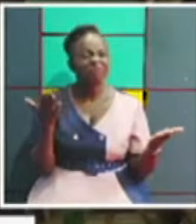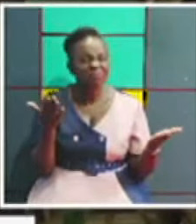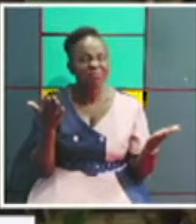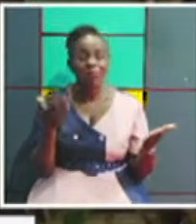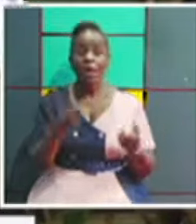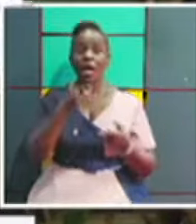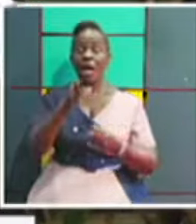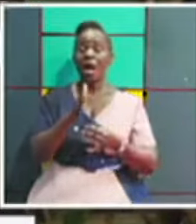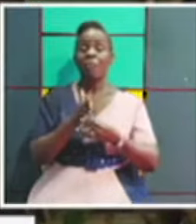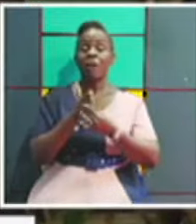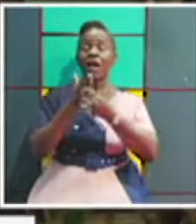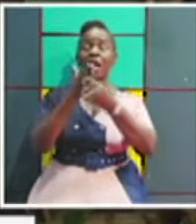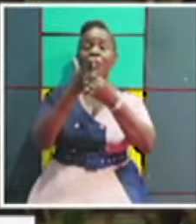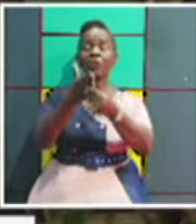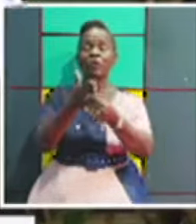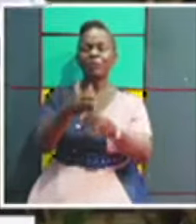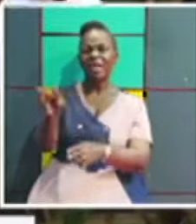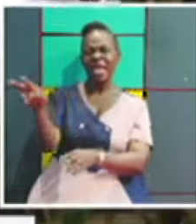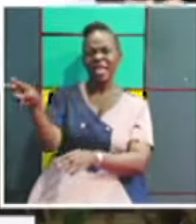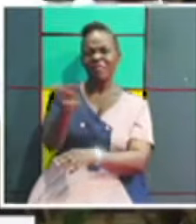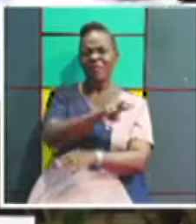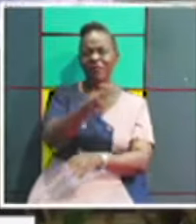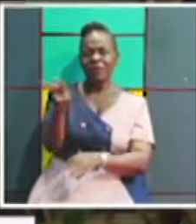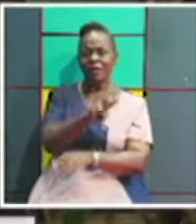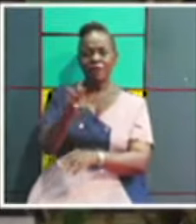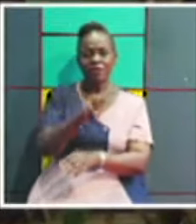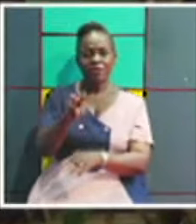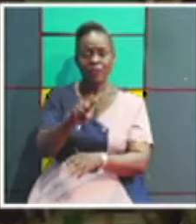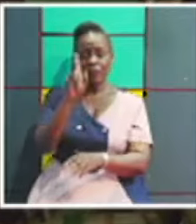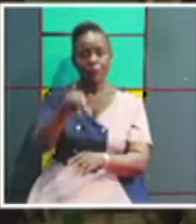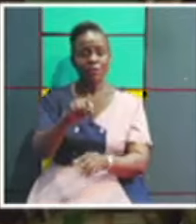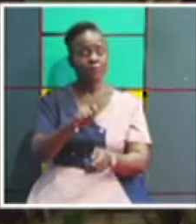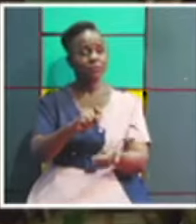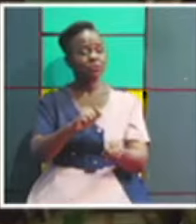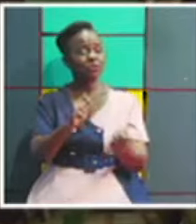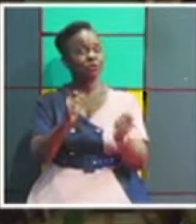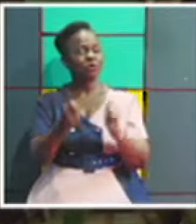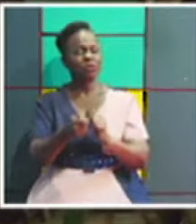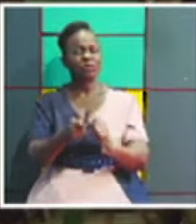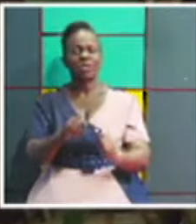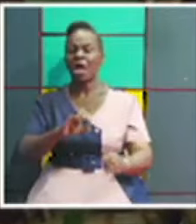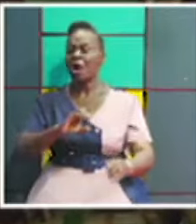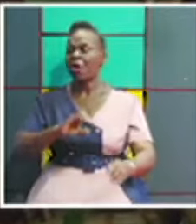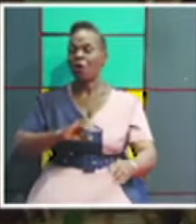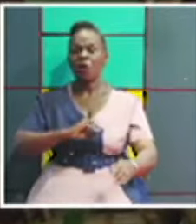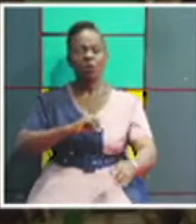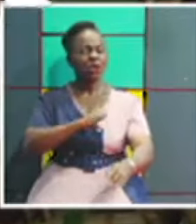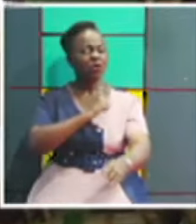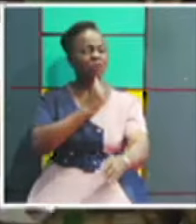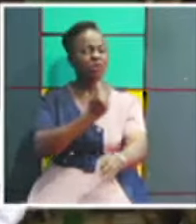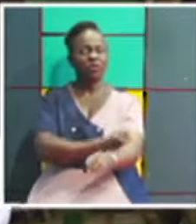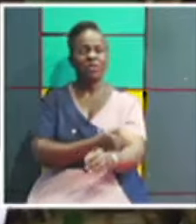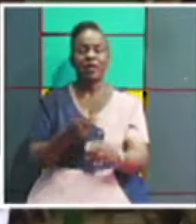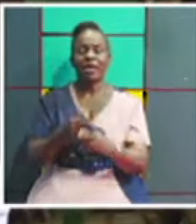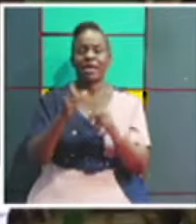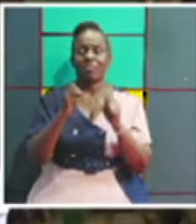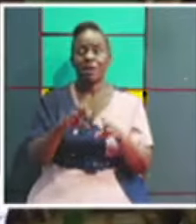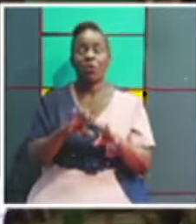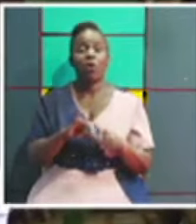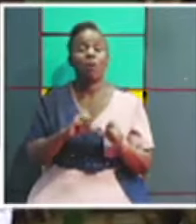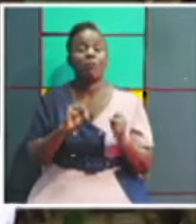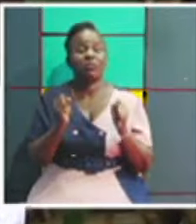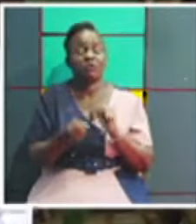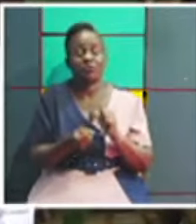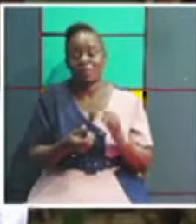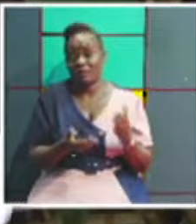abakulembeze ab'enkula bw'etyo abo musobola okubakyusa tafaayo nannyini buyinza. Oba mubakyusa naye kubanga obuyinza bo